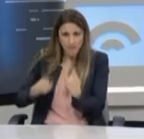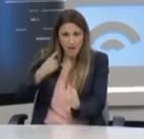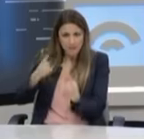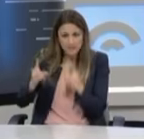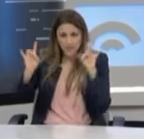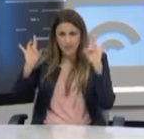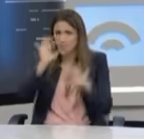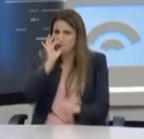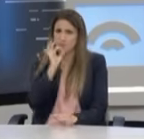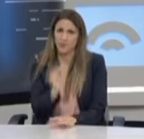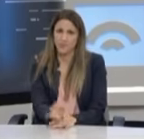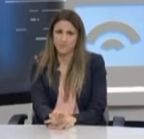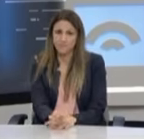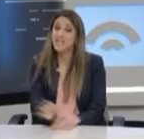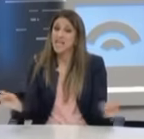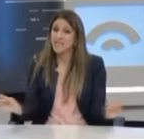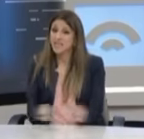Αν διαβάσετε προσεκτικά